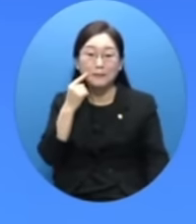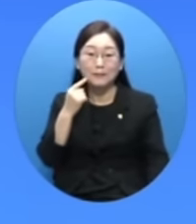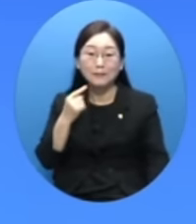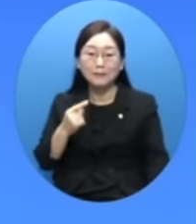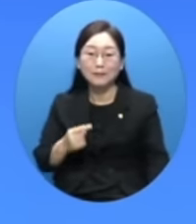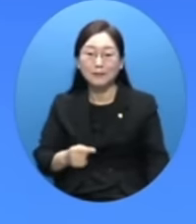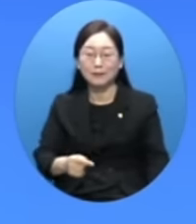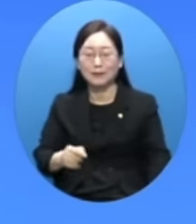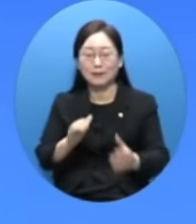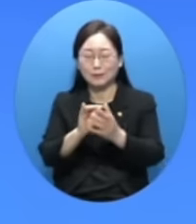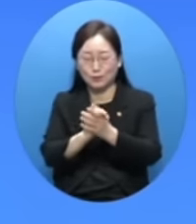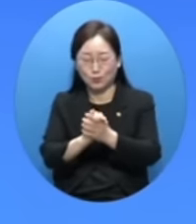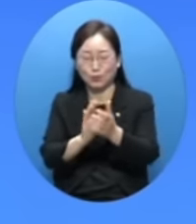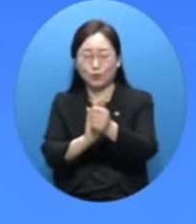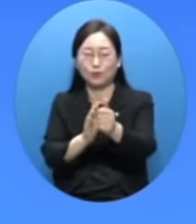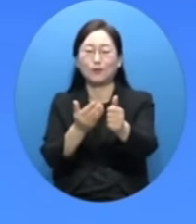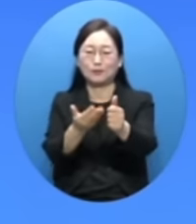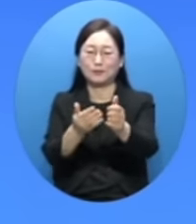기도해 드리니까